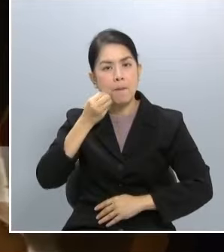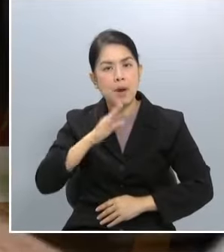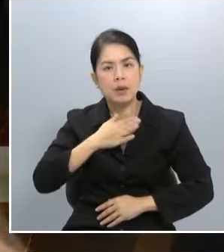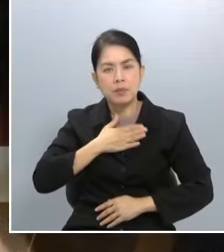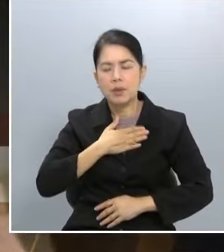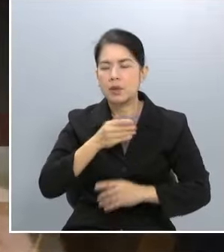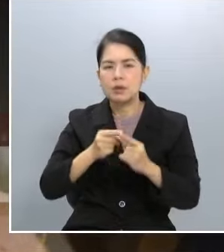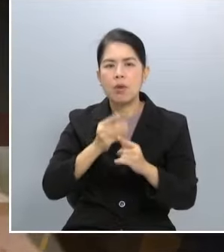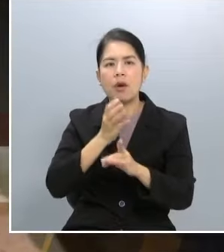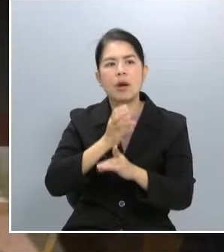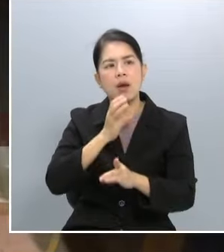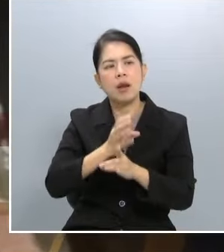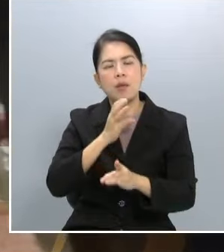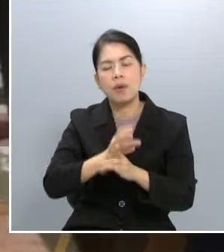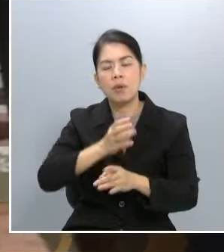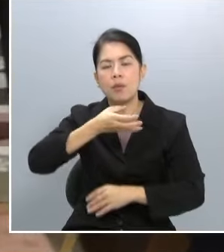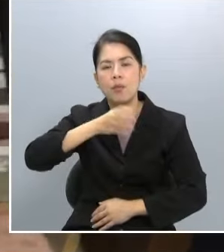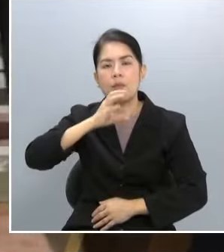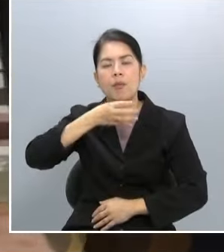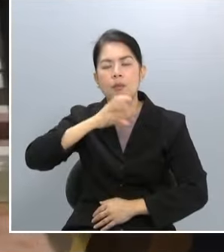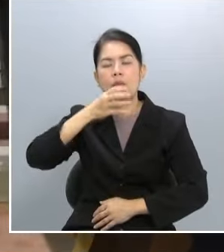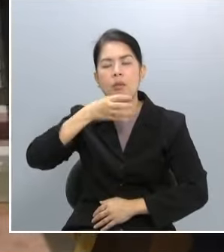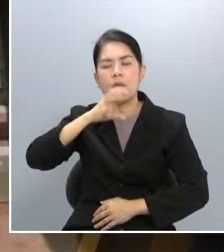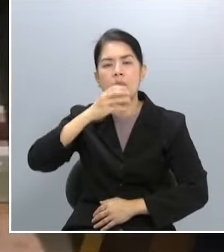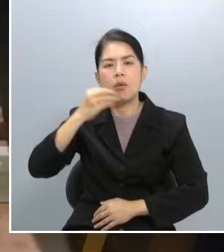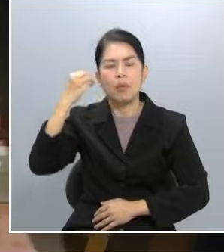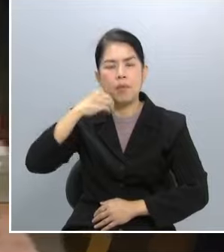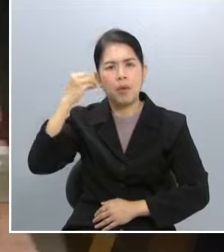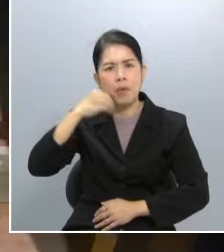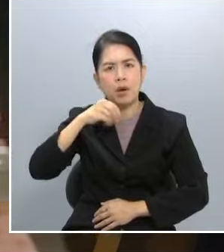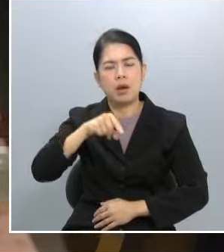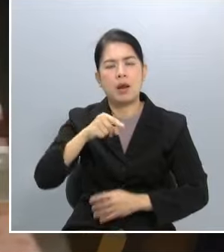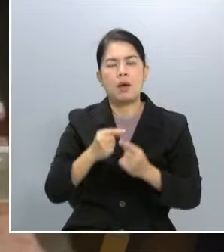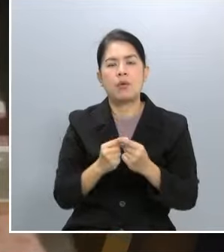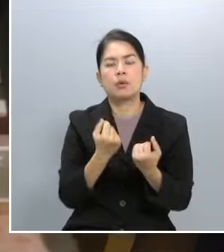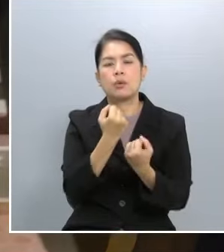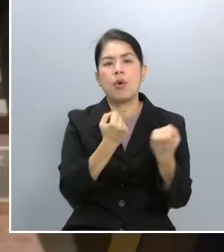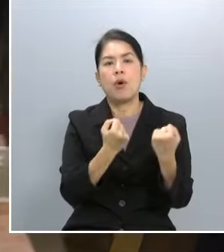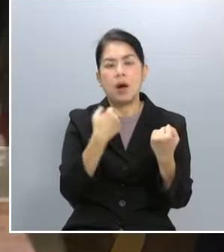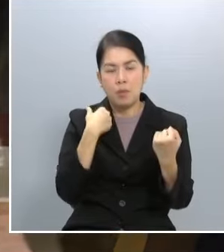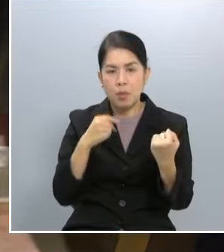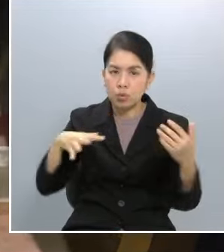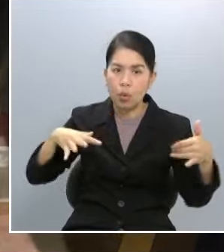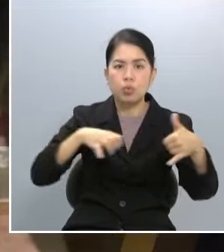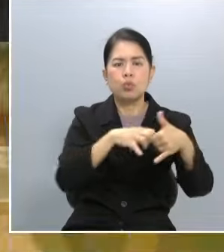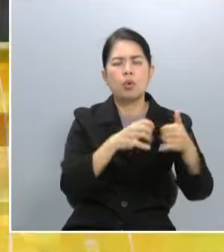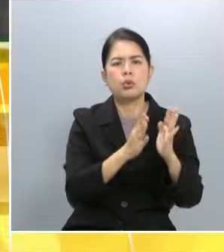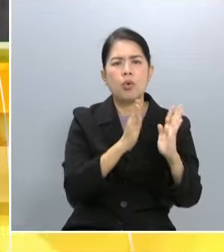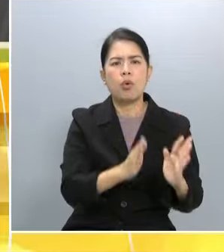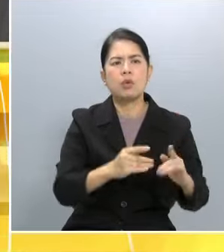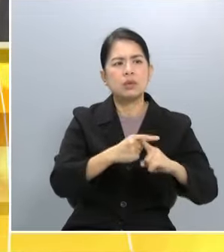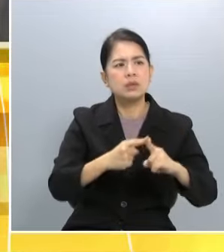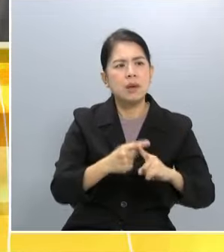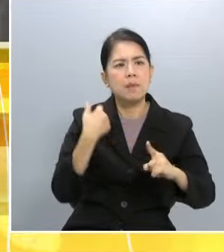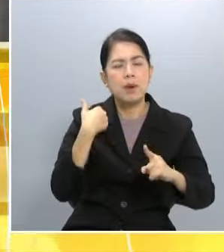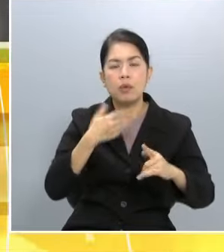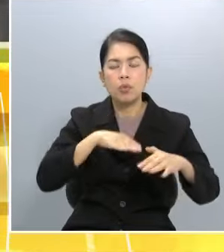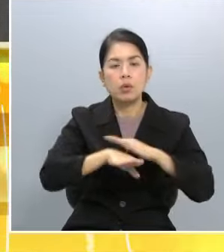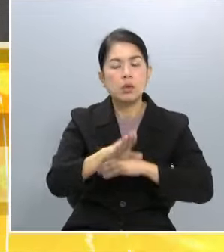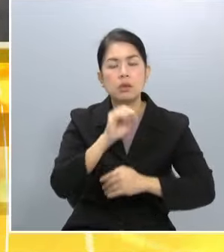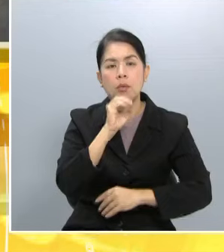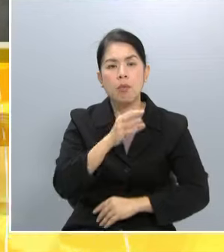ทุกวันกับเพื่อนส่วนการก่อเหตุชนคนบาดเจ็บแล้วหนีแล้วชนอีกหลายคันจำอะไรไม่ได้เลย